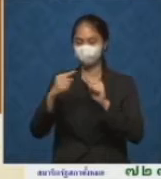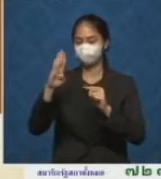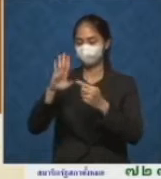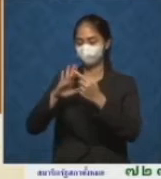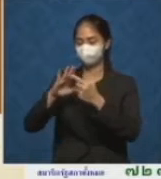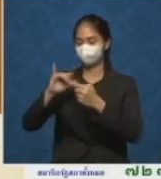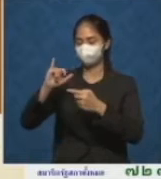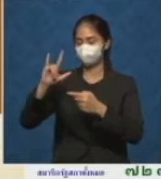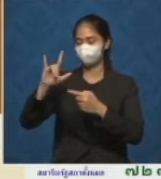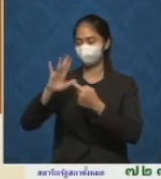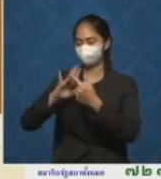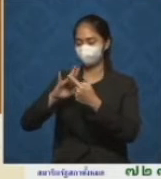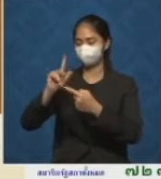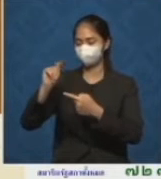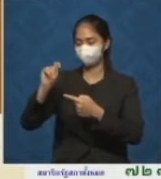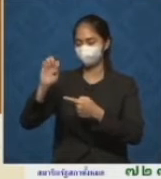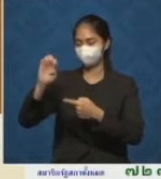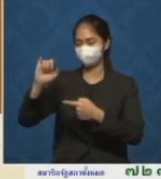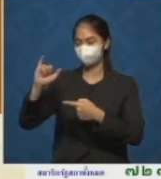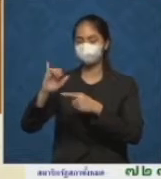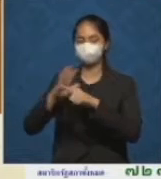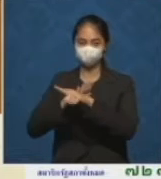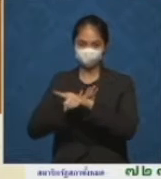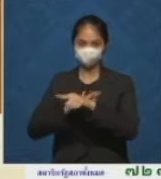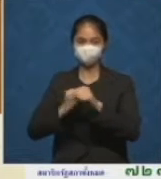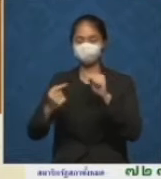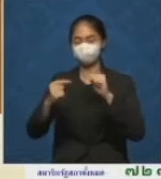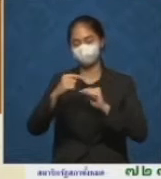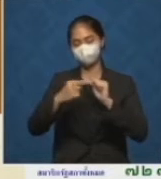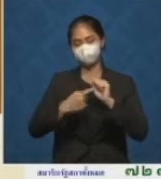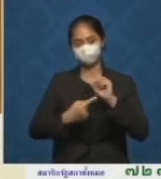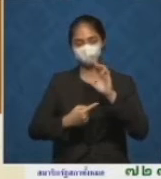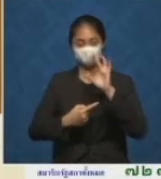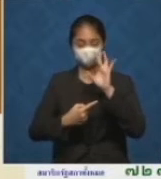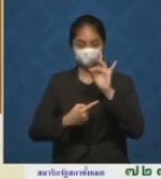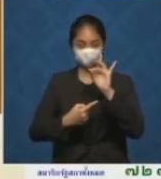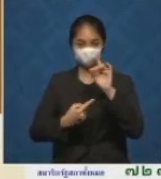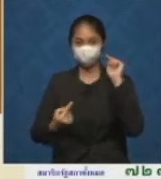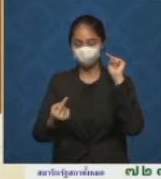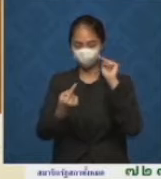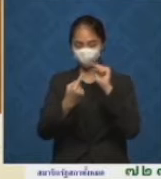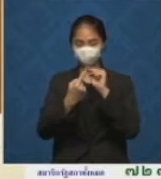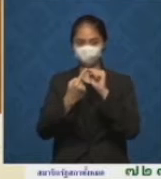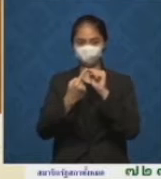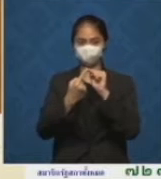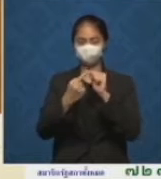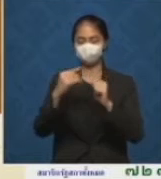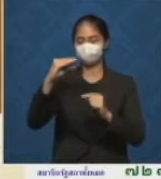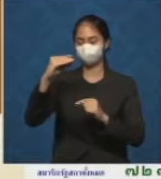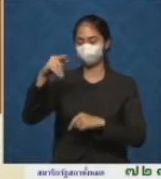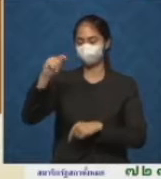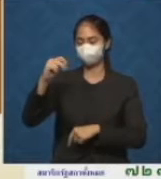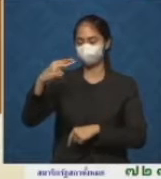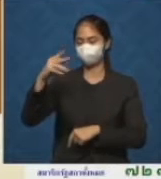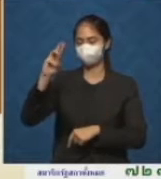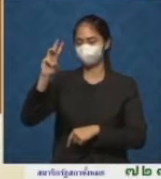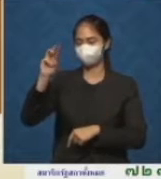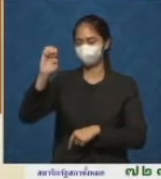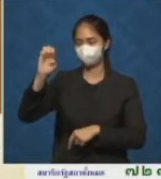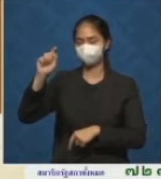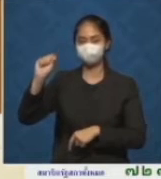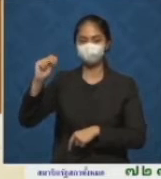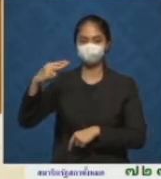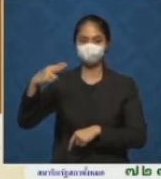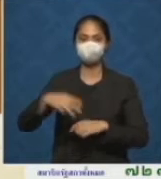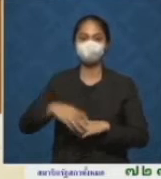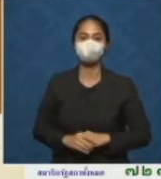ติ7นายวัชรพลโตมรศักดิ์8ศาสตราจารย์โกวิทพวงงามกราบขอบพระคุณค่ะ